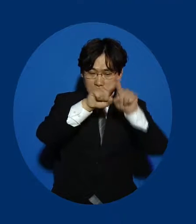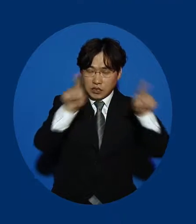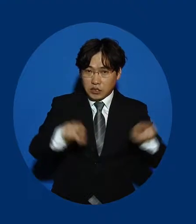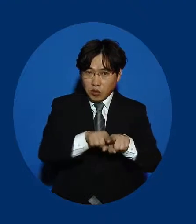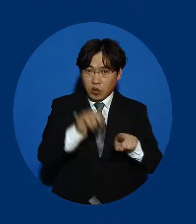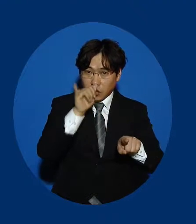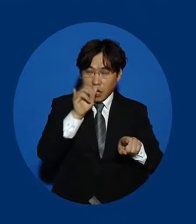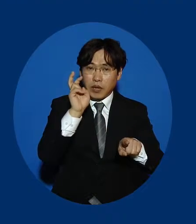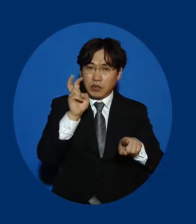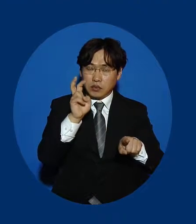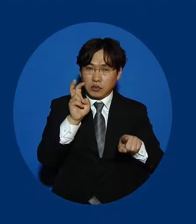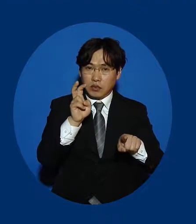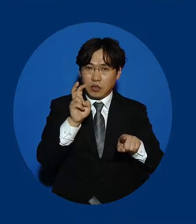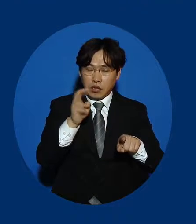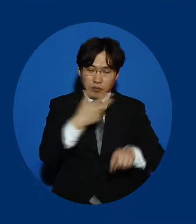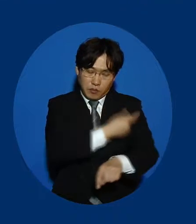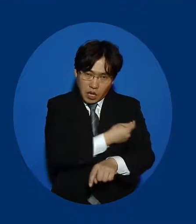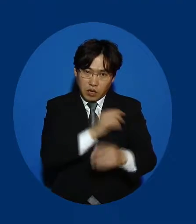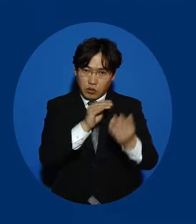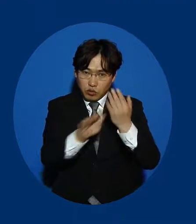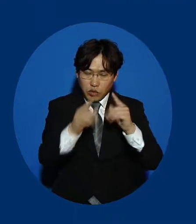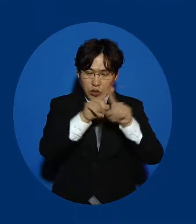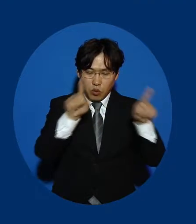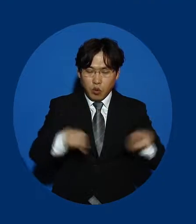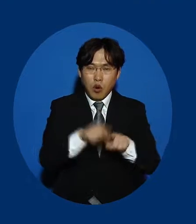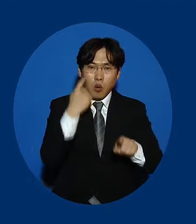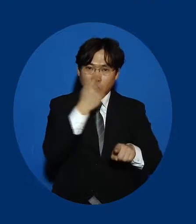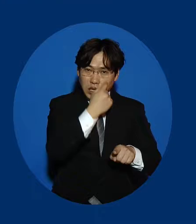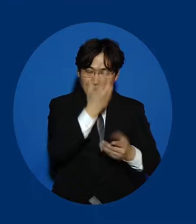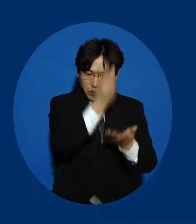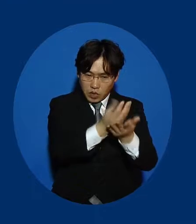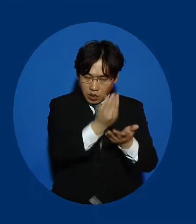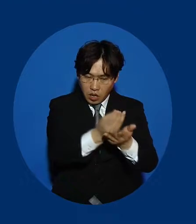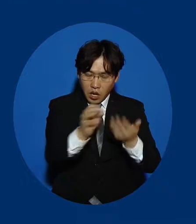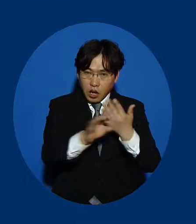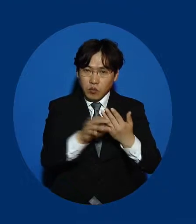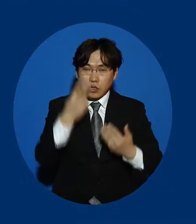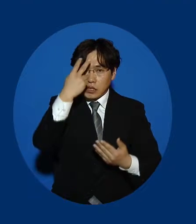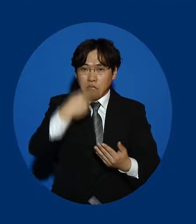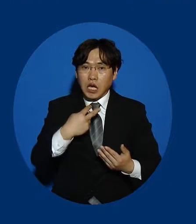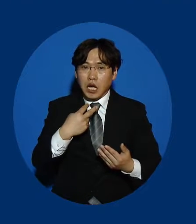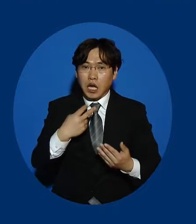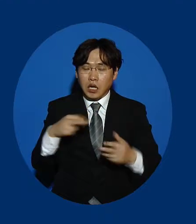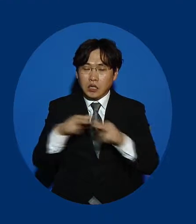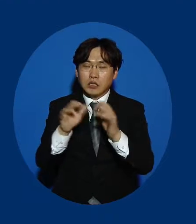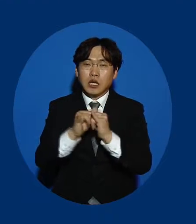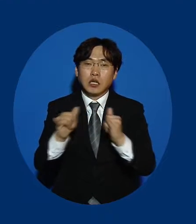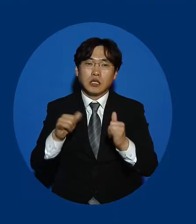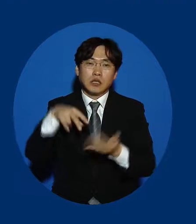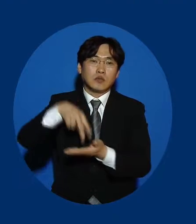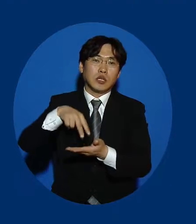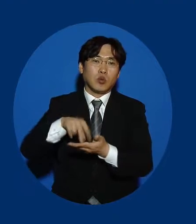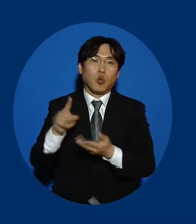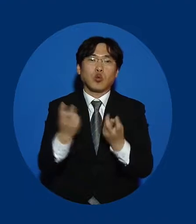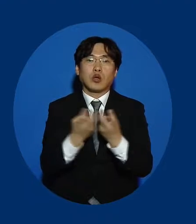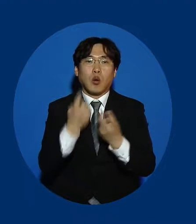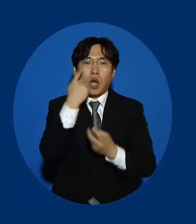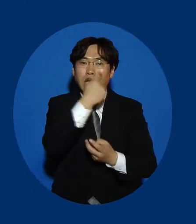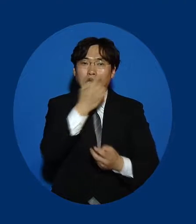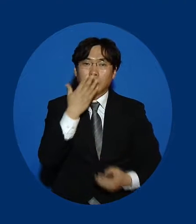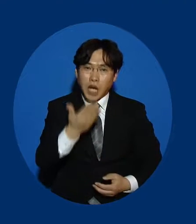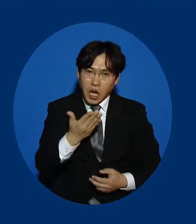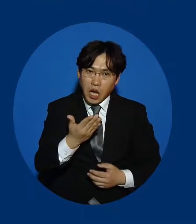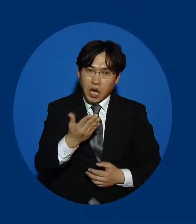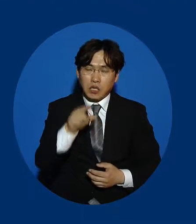종이 증명서로 아마 처음 주겠지만 나중에 다운받게 될 텐데, 그때 시각장애는 어떻게 할 것이냐, 아마 접근성 문제 때문에 문제가